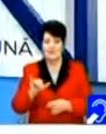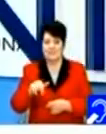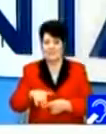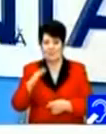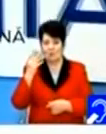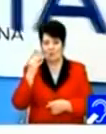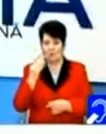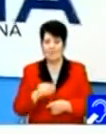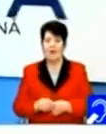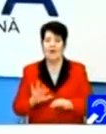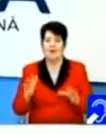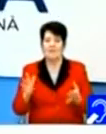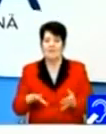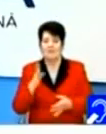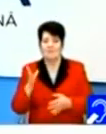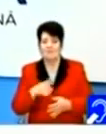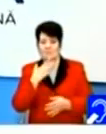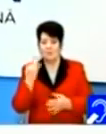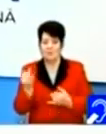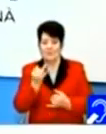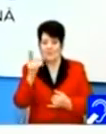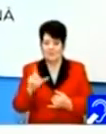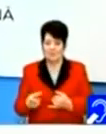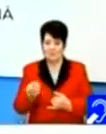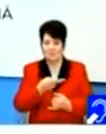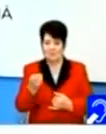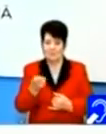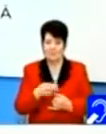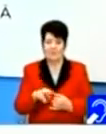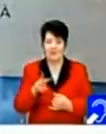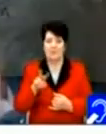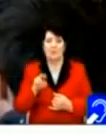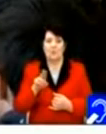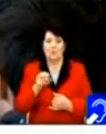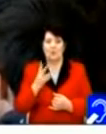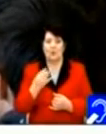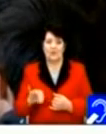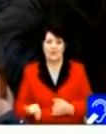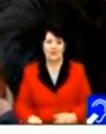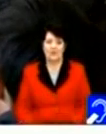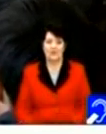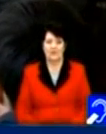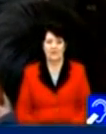Moldova. La eveniment au participat mai mulți istorici de pe ambele maluri ale Prutului.